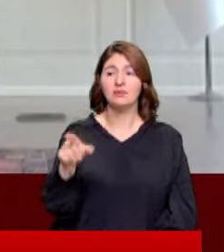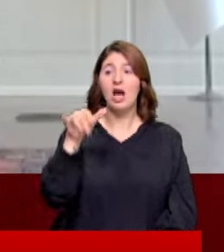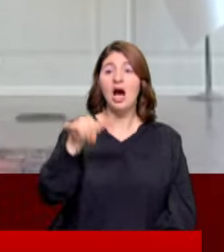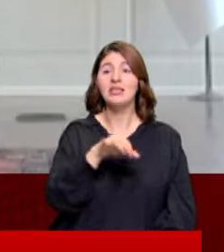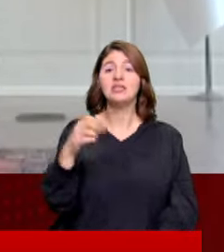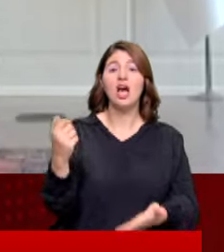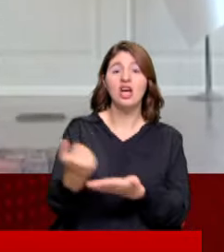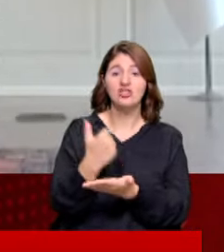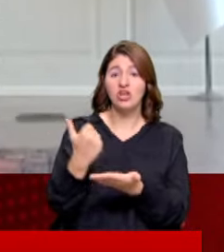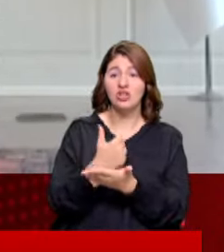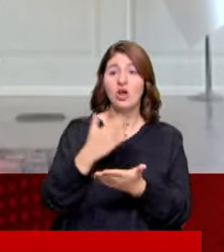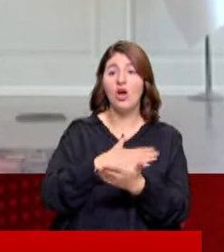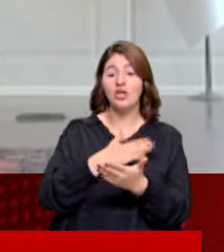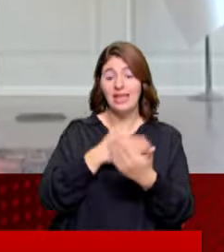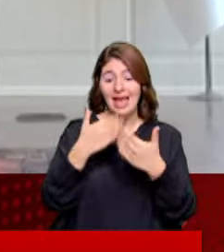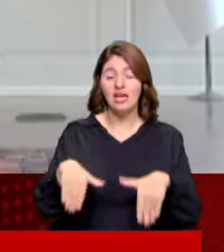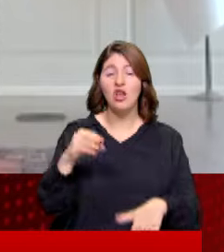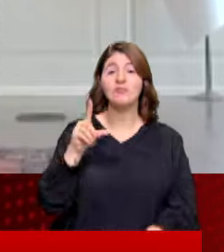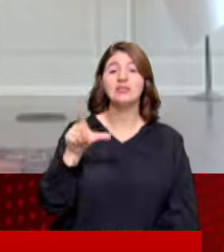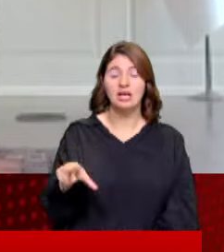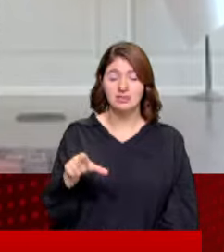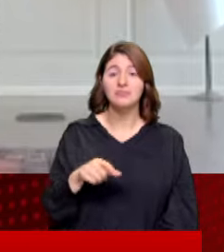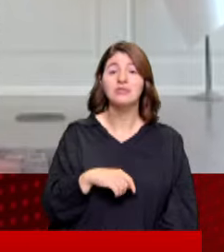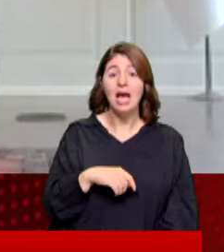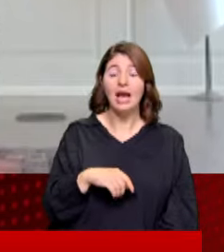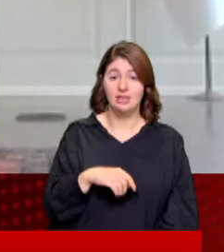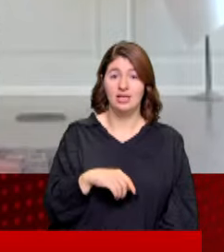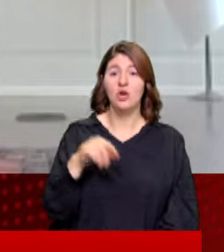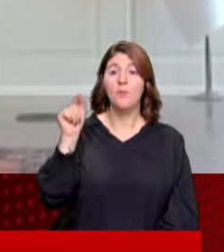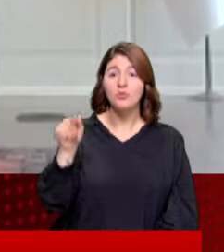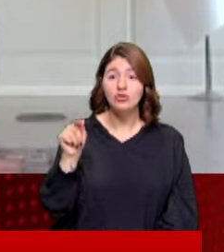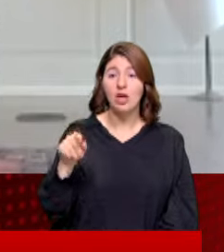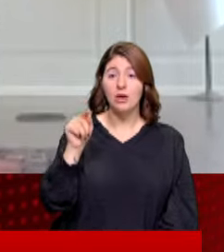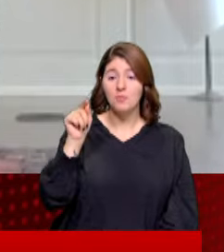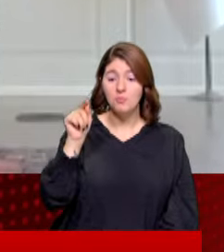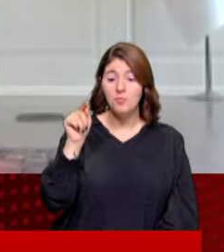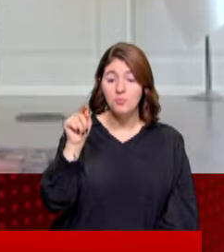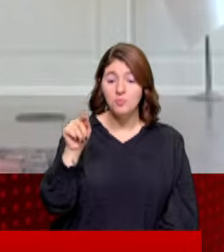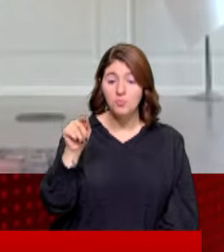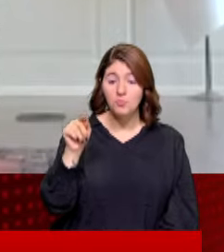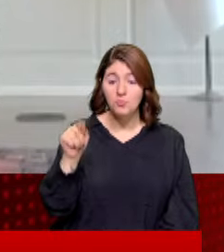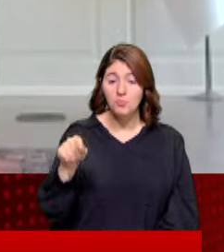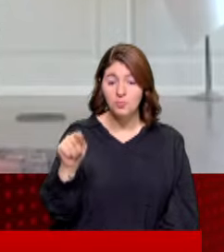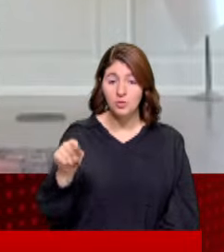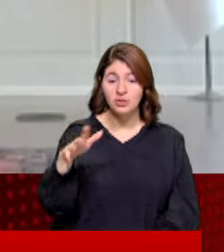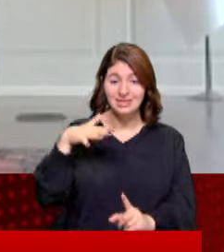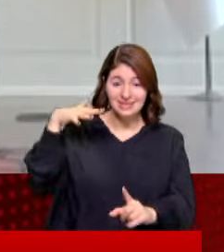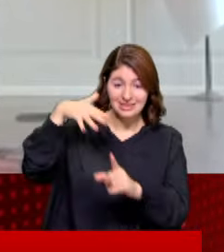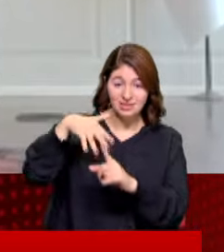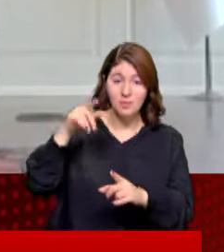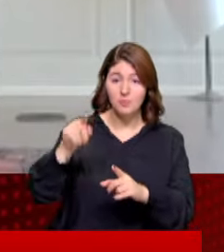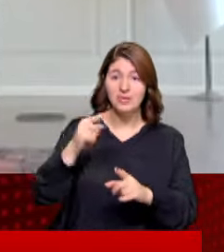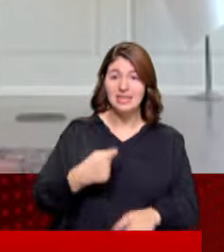Haksız kazançları önlemeliyiz. Yani burada bu saldırıların